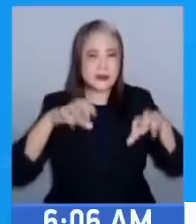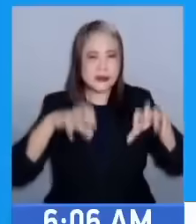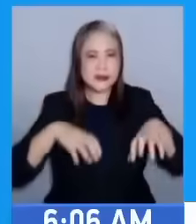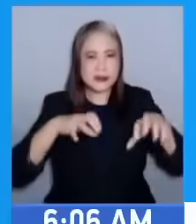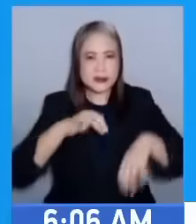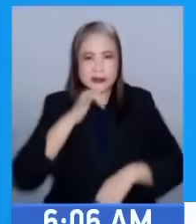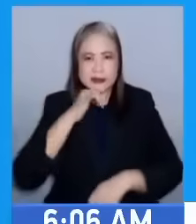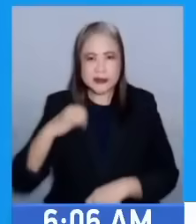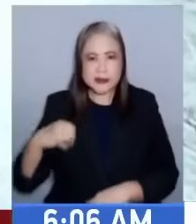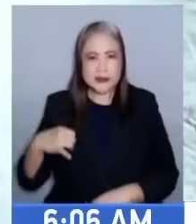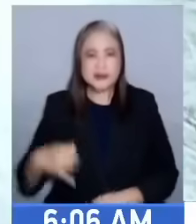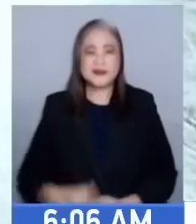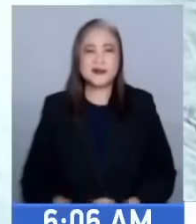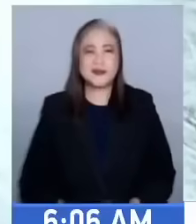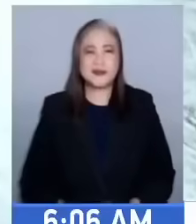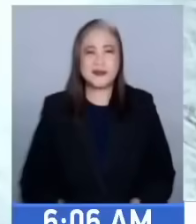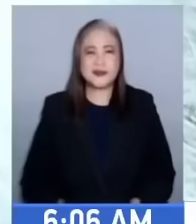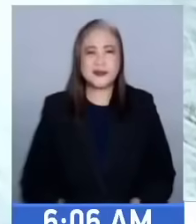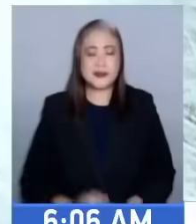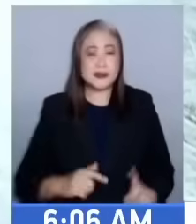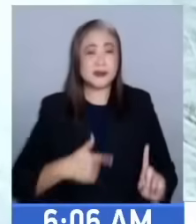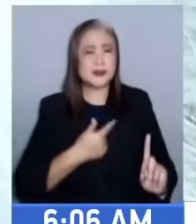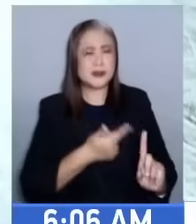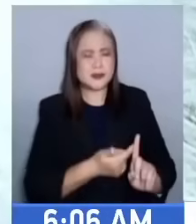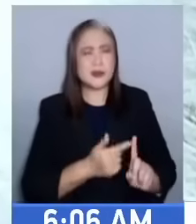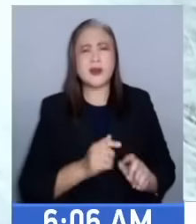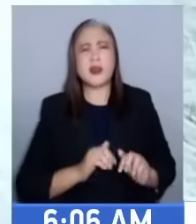Kumusta na ang sitwasyon ngayon diyan sa kinaroroonan